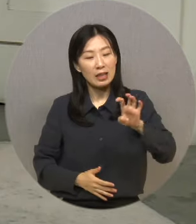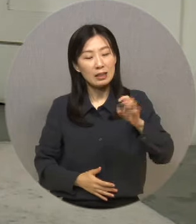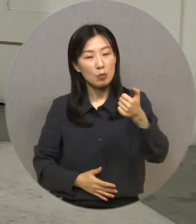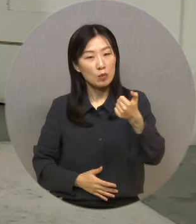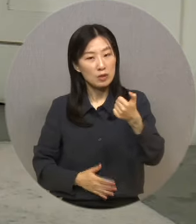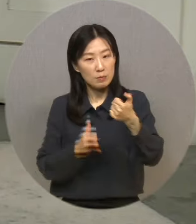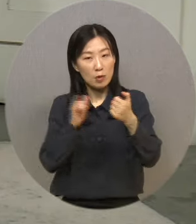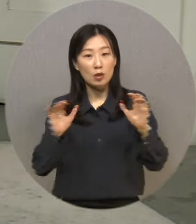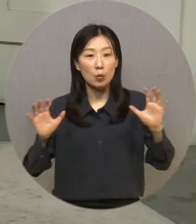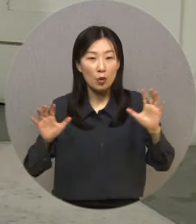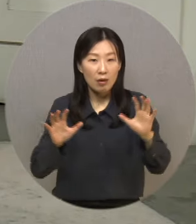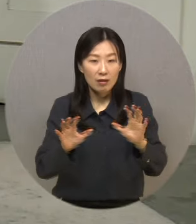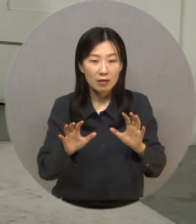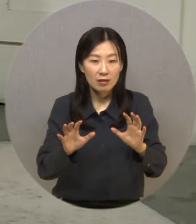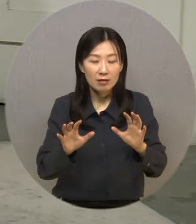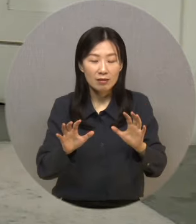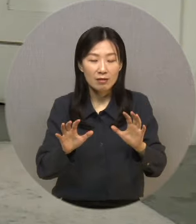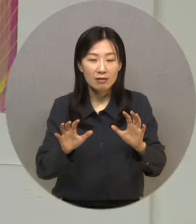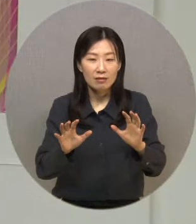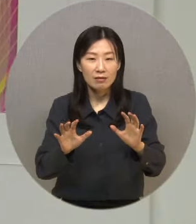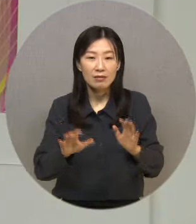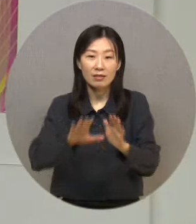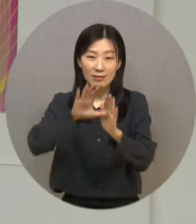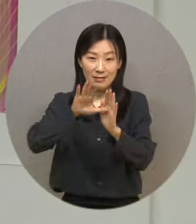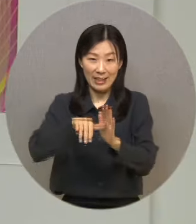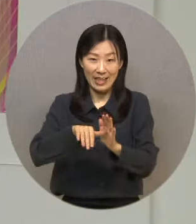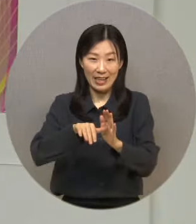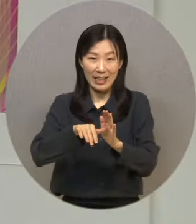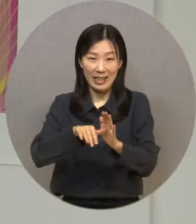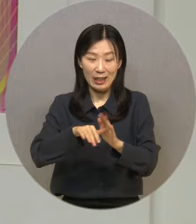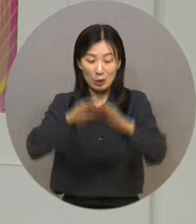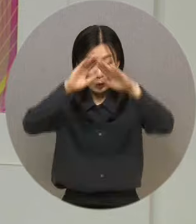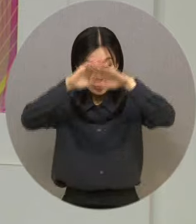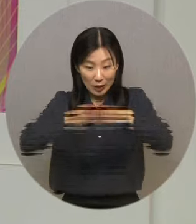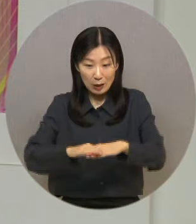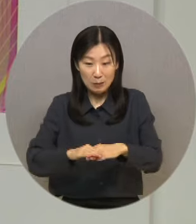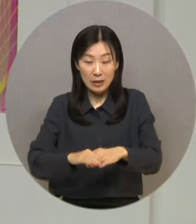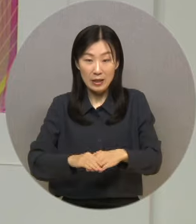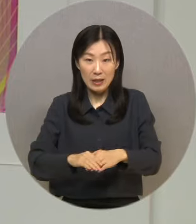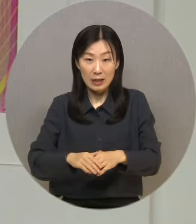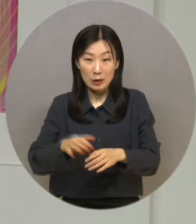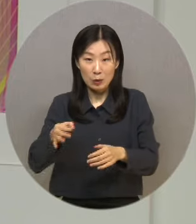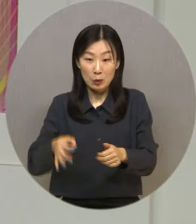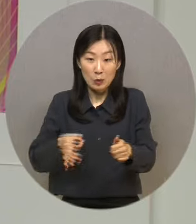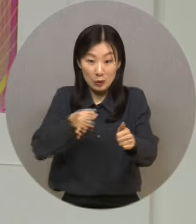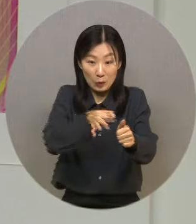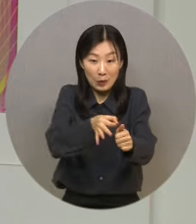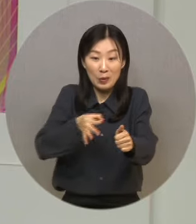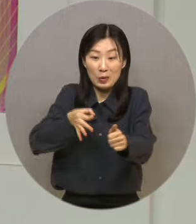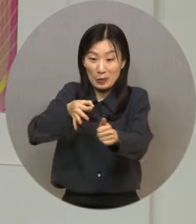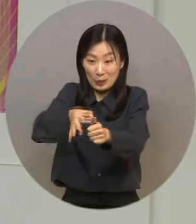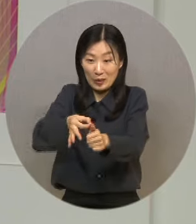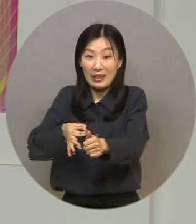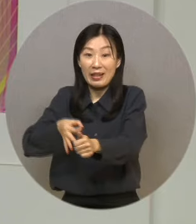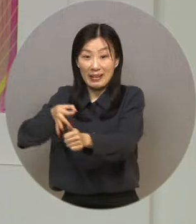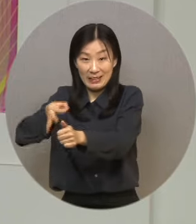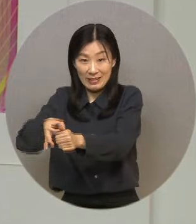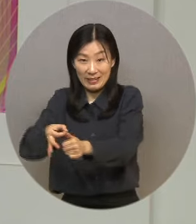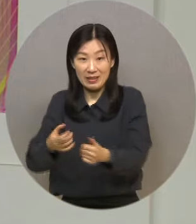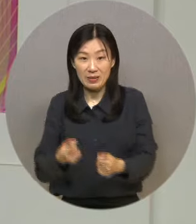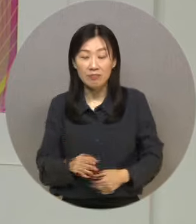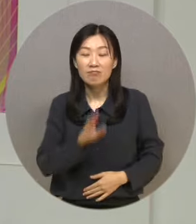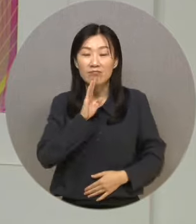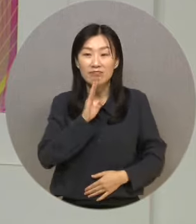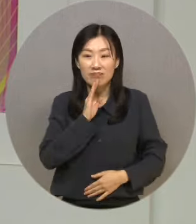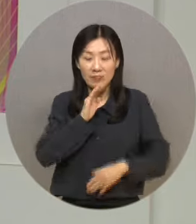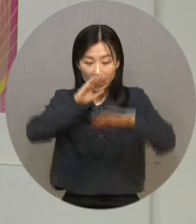모이실 건데 뭐 이번 예. 설명절에도 또 세뱃돈을 이렇게 줘야 되는 경우가 생기겠죠? 예, 손주. 세뱃돈 준비를 해야